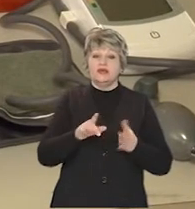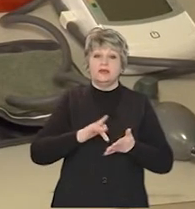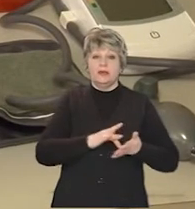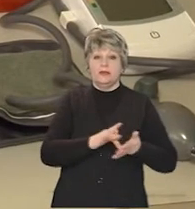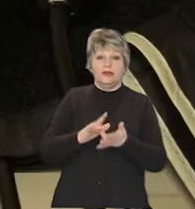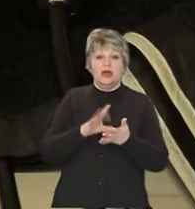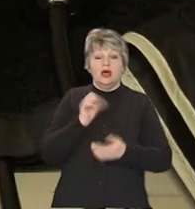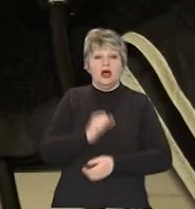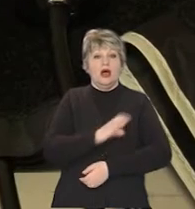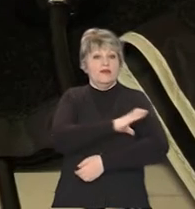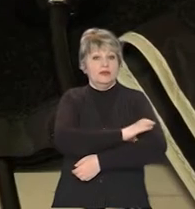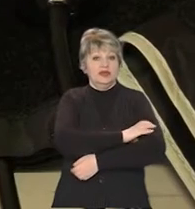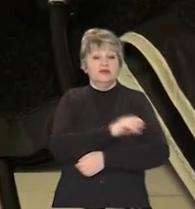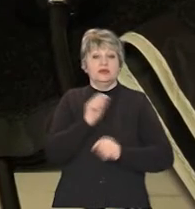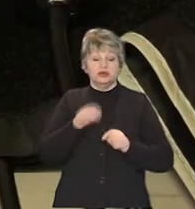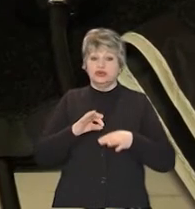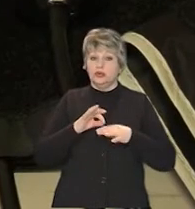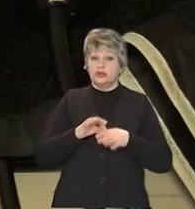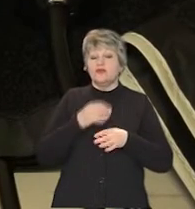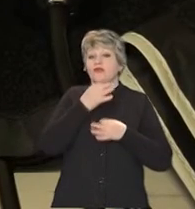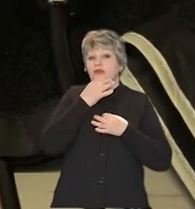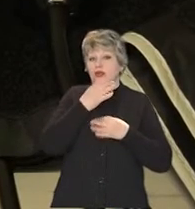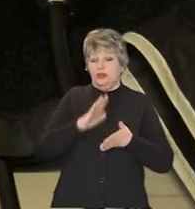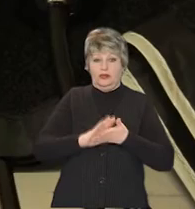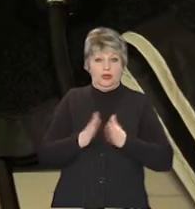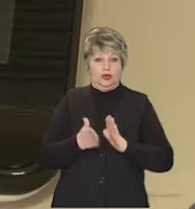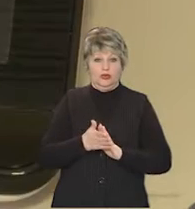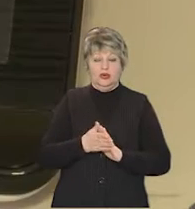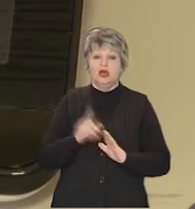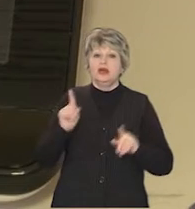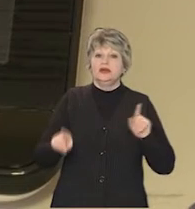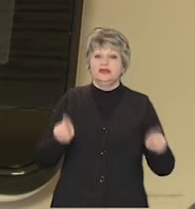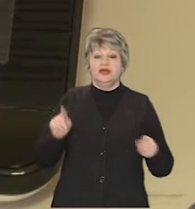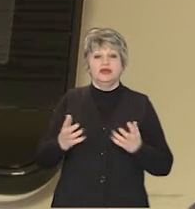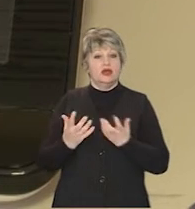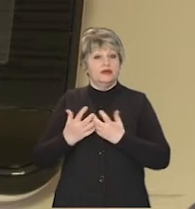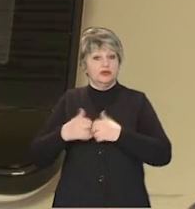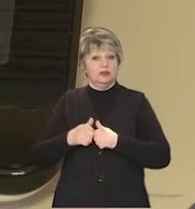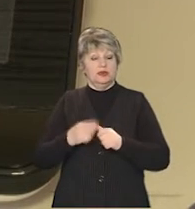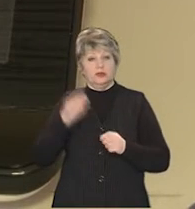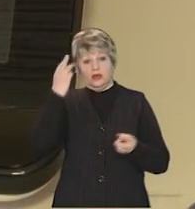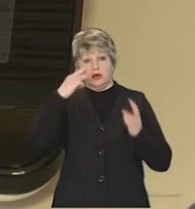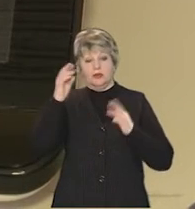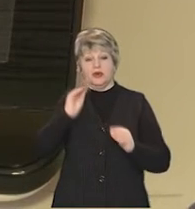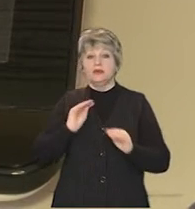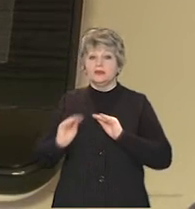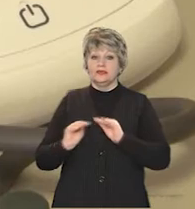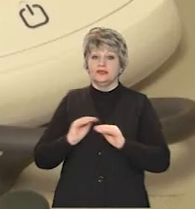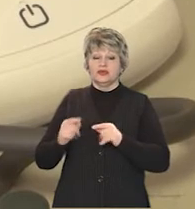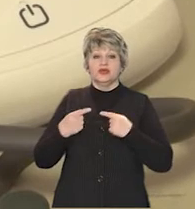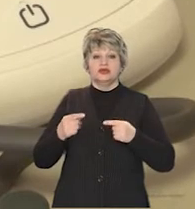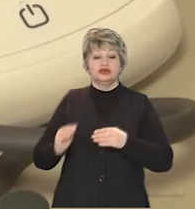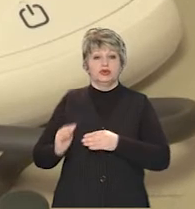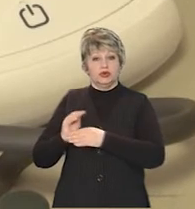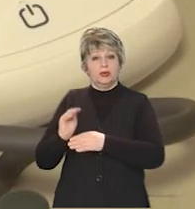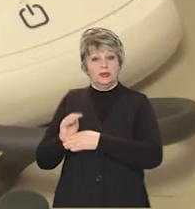час подорожі, а вимірювання тиску можна проводити у будь-яких умовах. Деякі автоматичні моделі оснащені